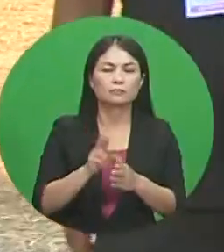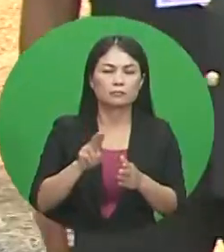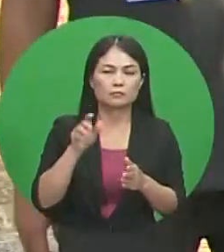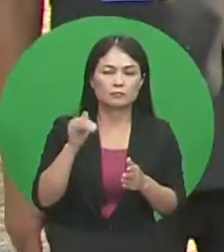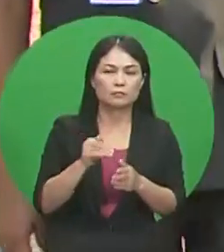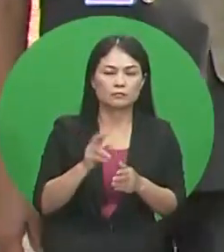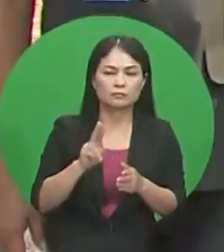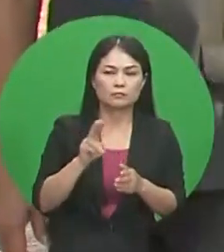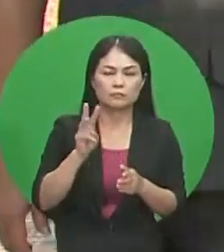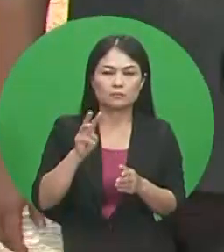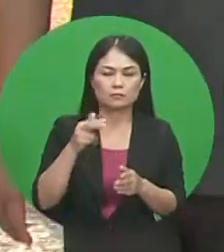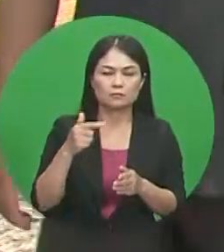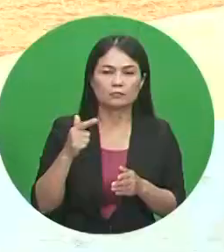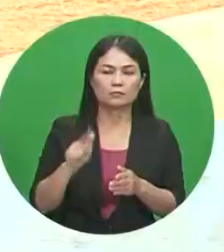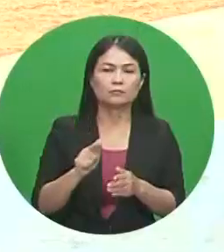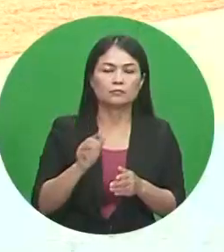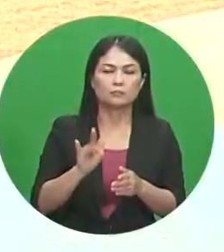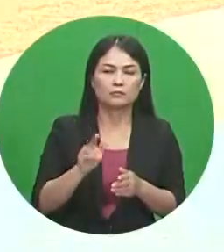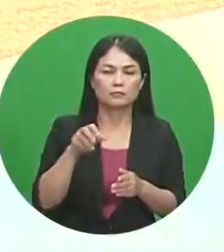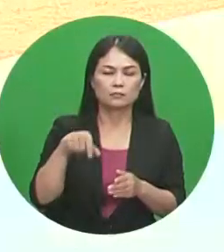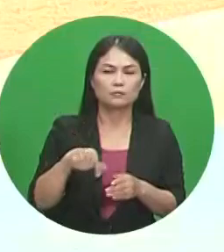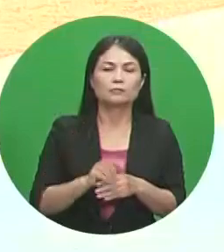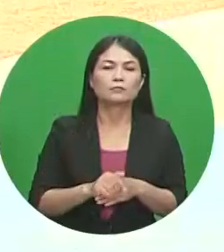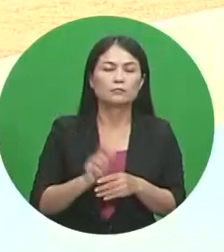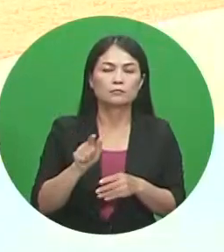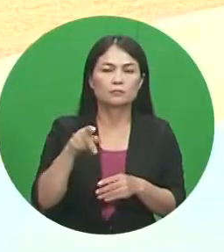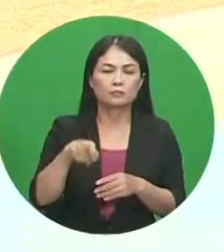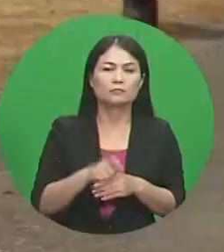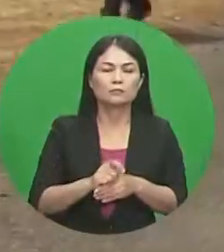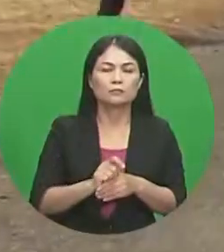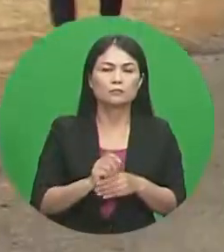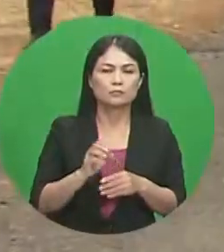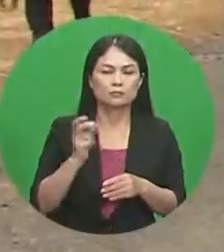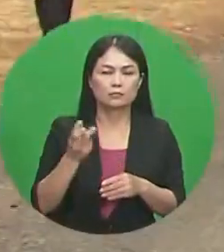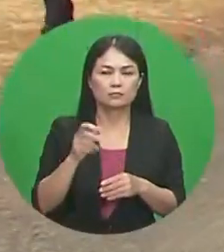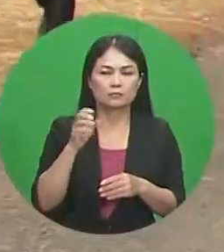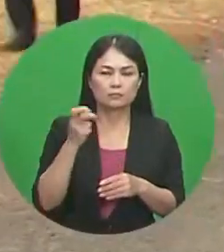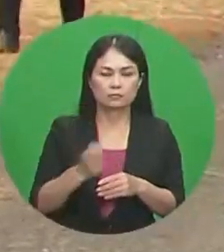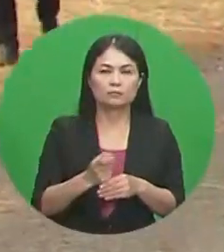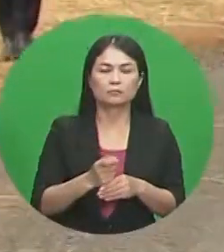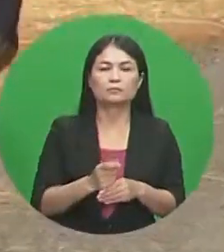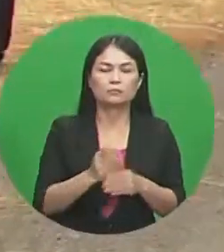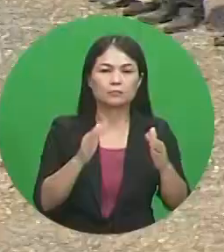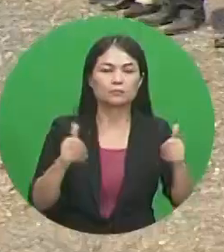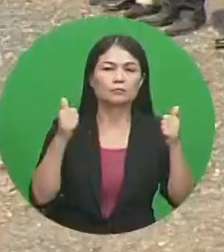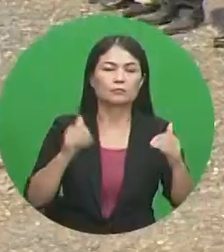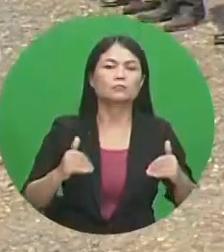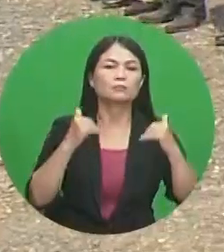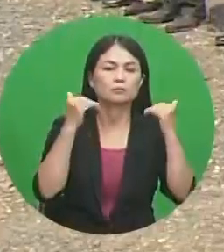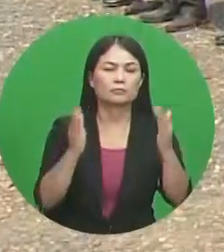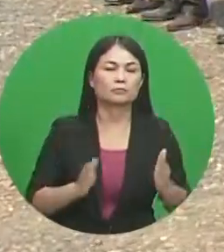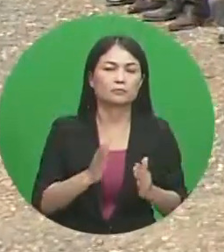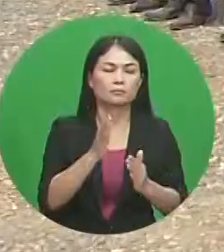អូបីជាន់បឹងត្រកួនជុំកគីនិងថ្មដូននិងកាន់តែមានប្រសិទ្ធភាពខ្ពស់ឆាប់រ